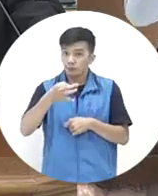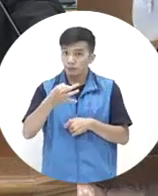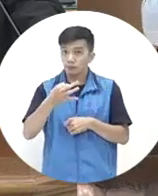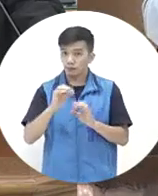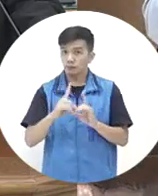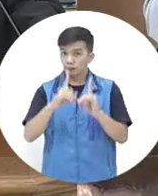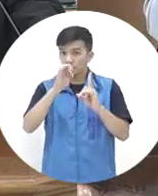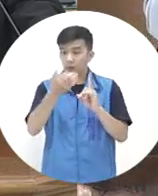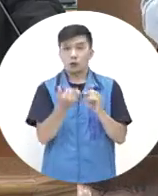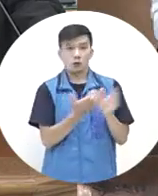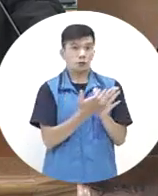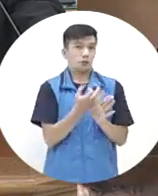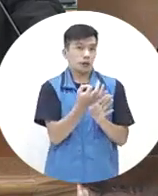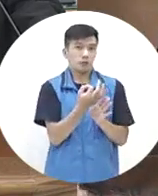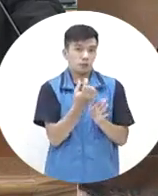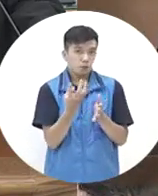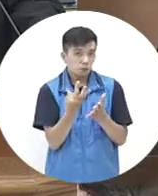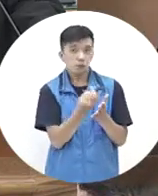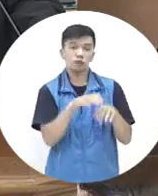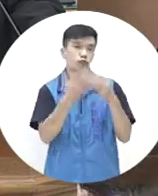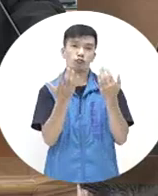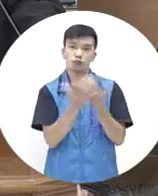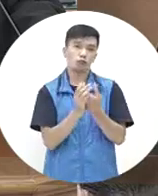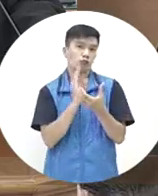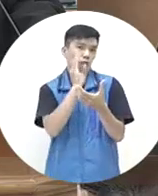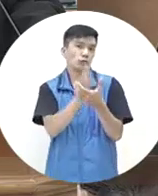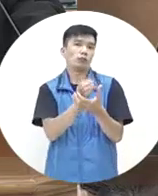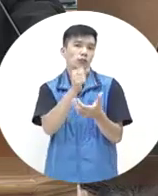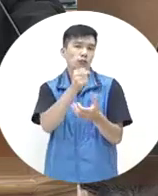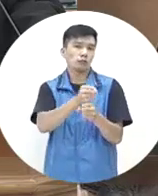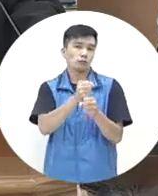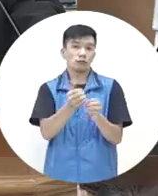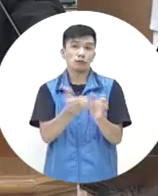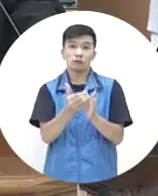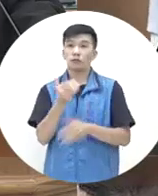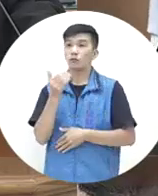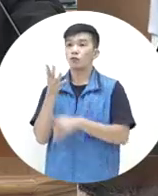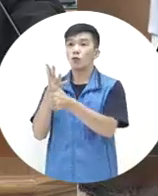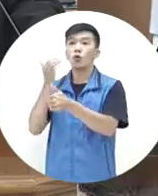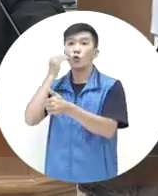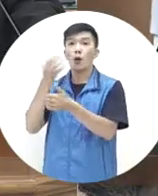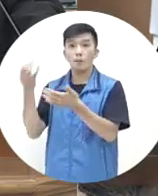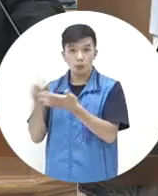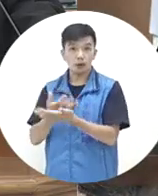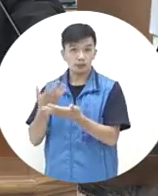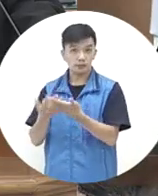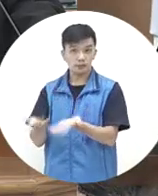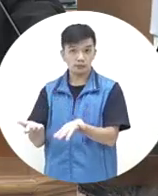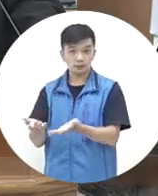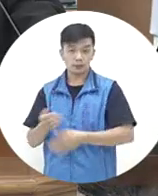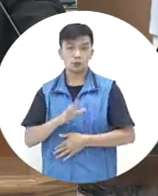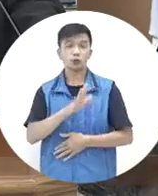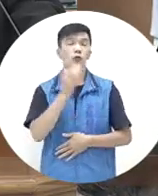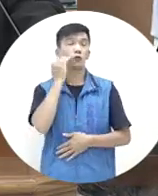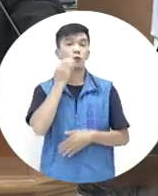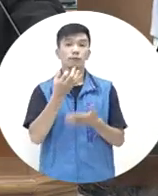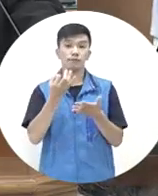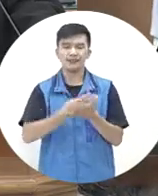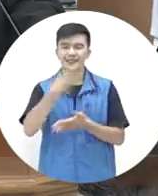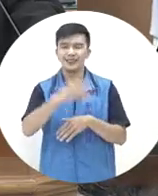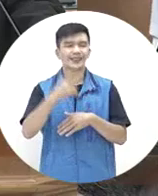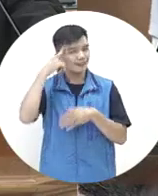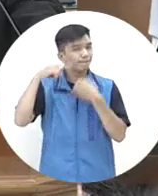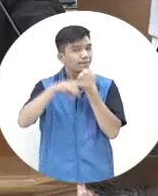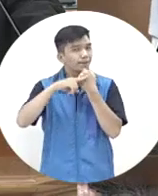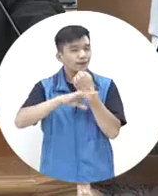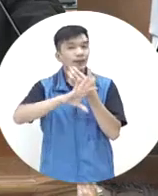说你全部都 投入了。 那我想请问一下，如果再不够了要怎么做？ 不够当然有后面有方法，就是说 方法 基本上减